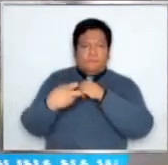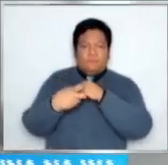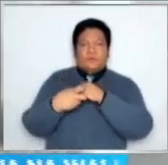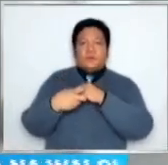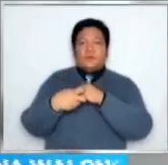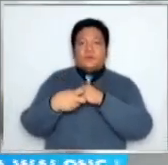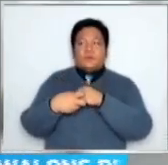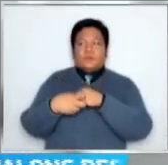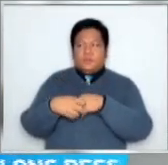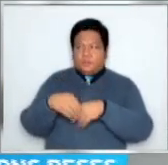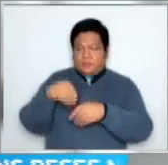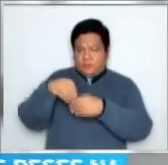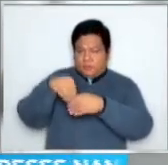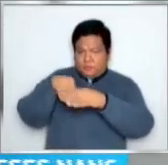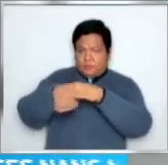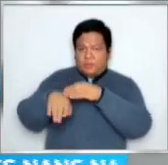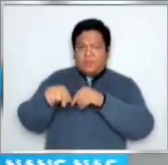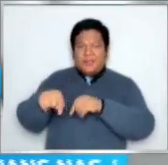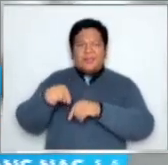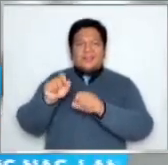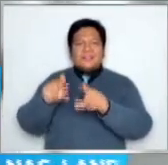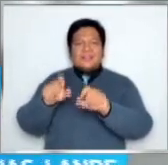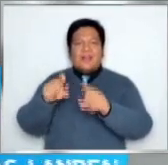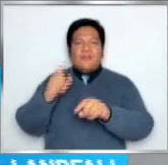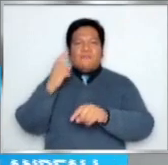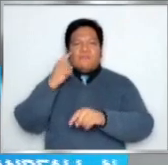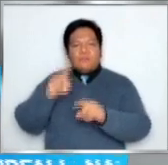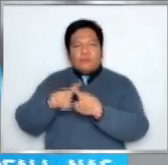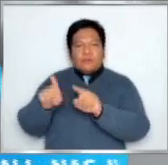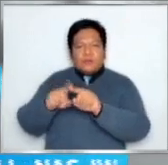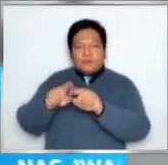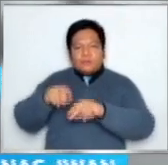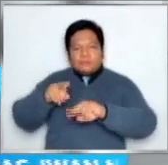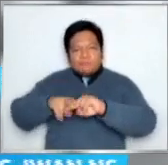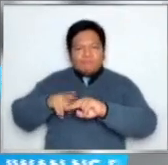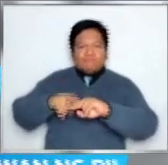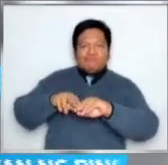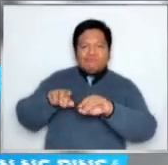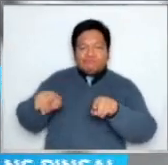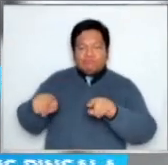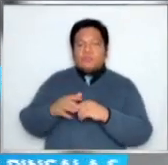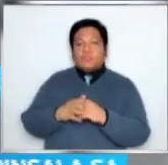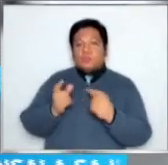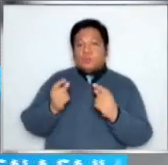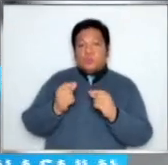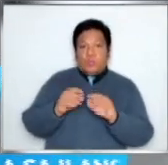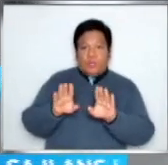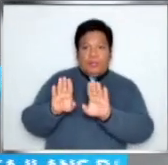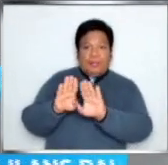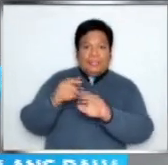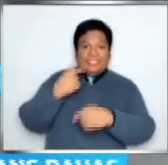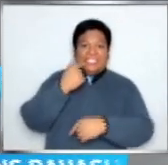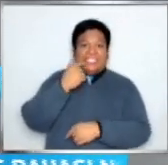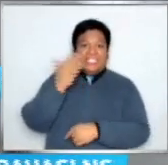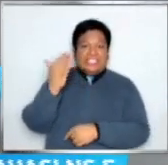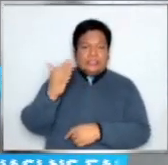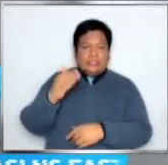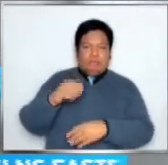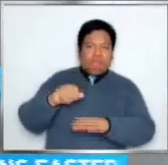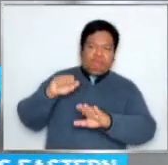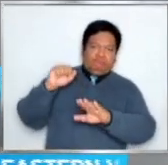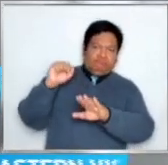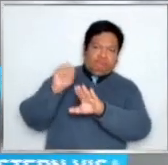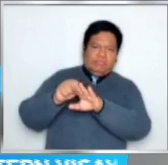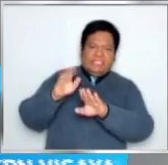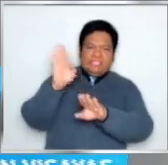store. Ayon sa may-ari ng establishmento, sinira ng suspect ang salamin at nakuha sa safety vault ang perang nagkakahalaga